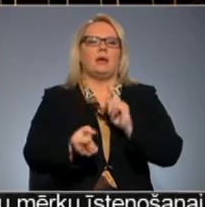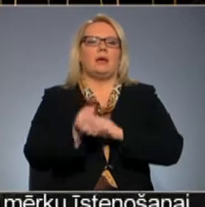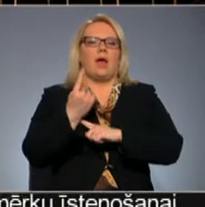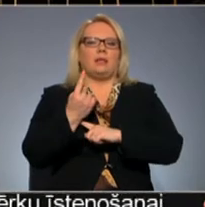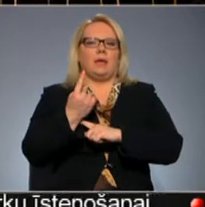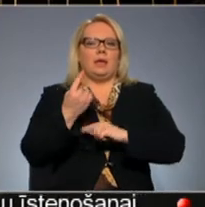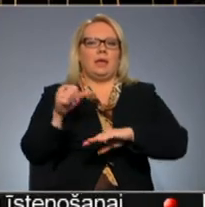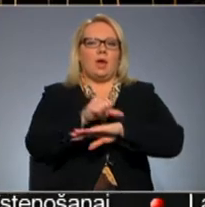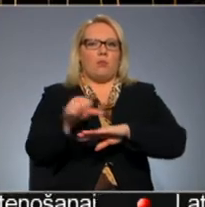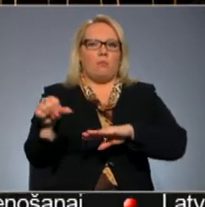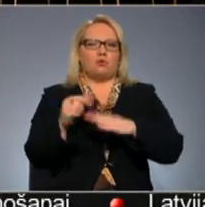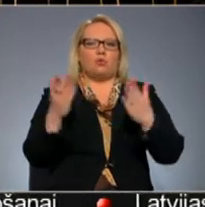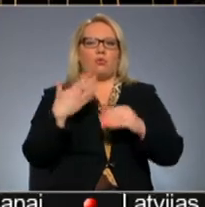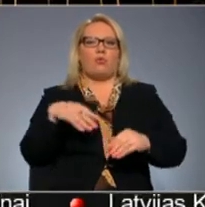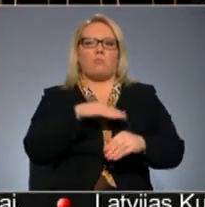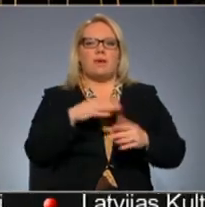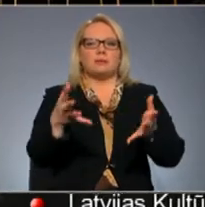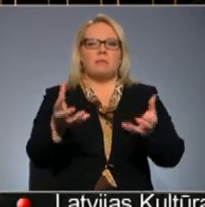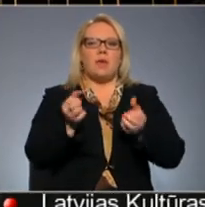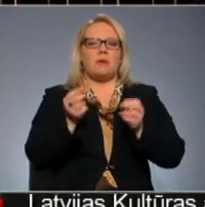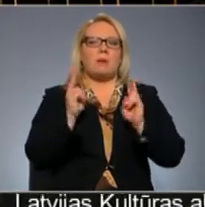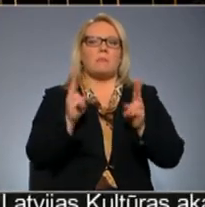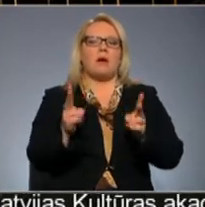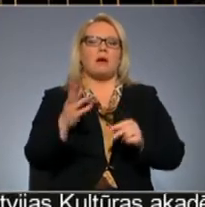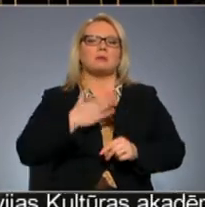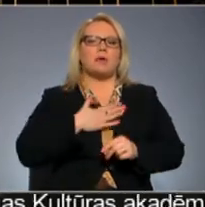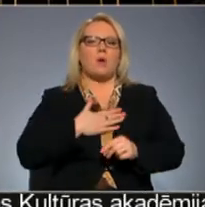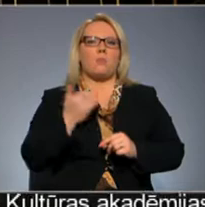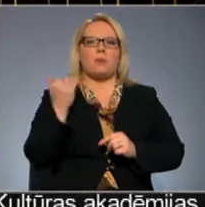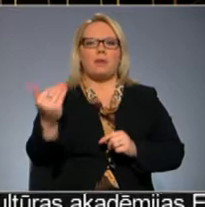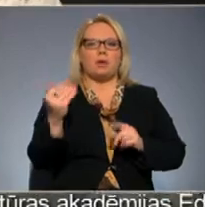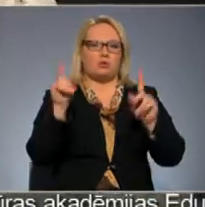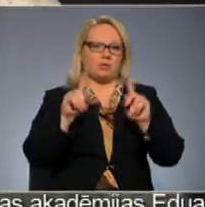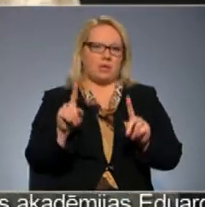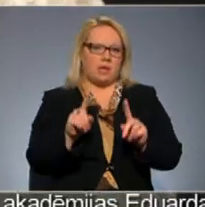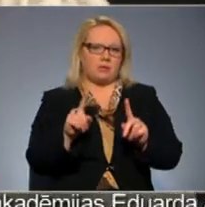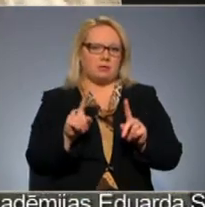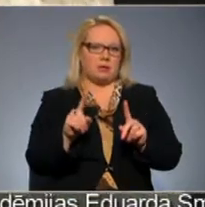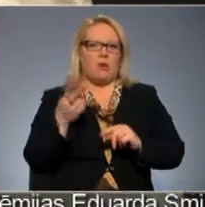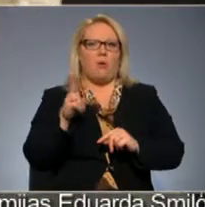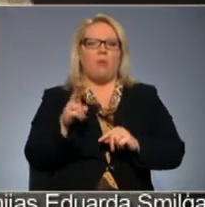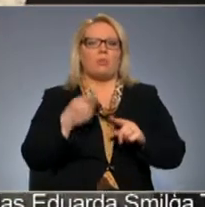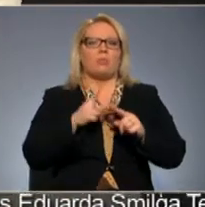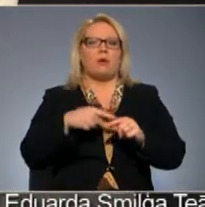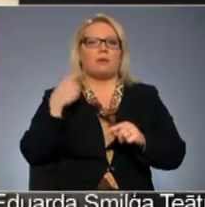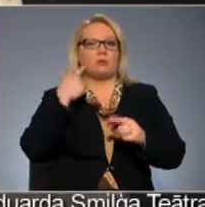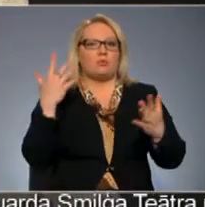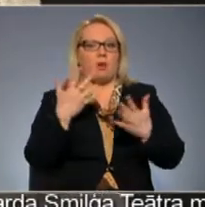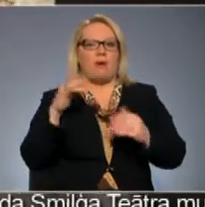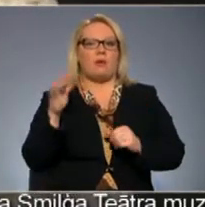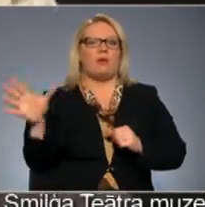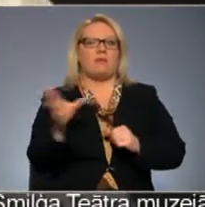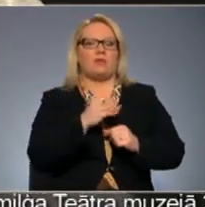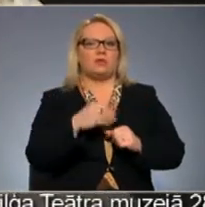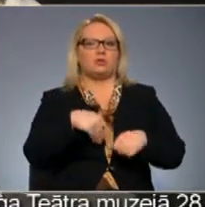radīti ierobežojumi, kurus mēs jau pieņemam kā sev piederošas lietas. Un tad es domāju, ja to visu